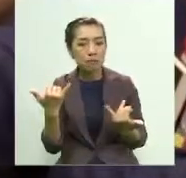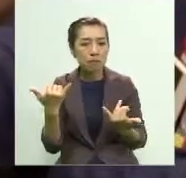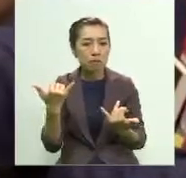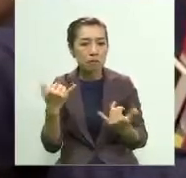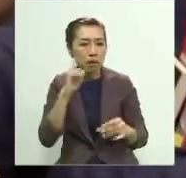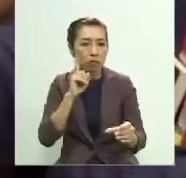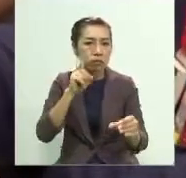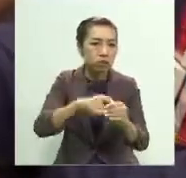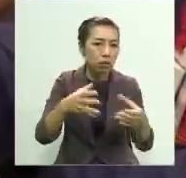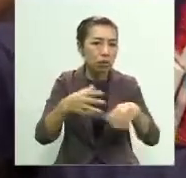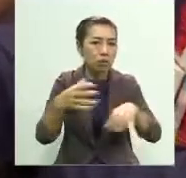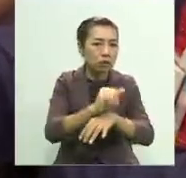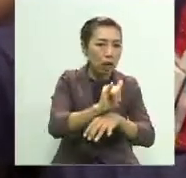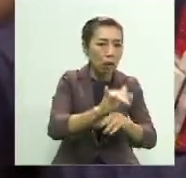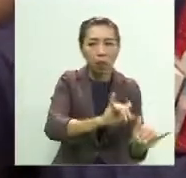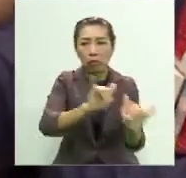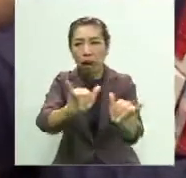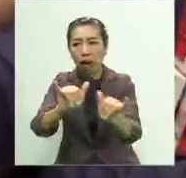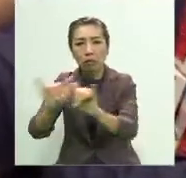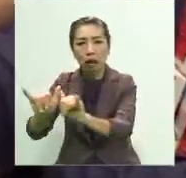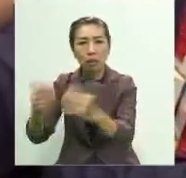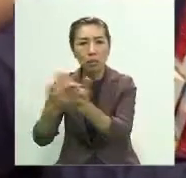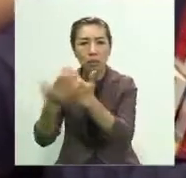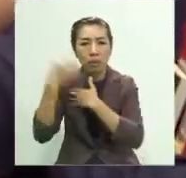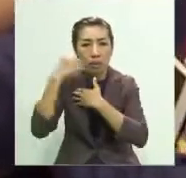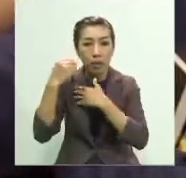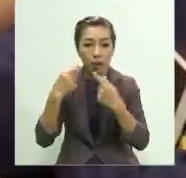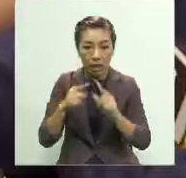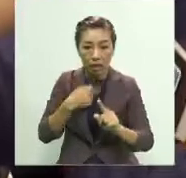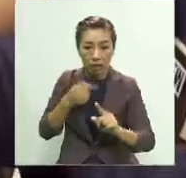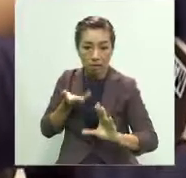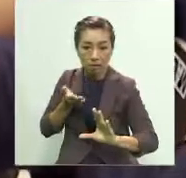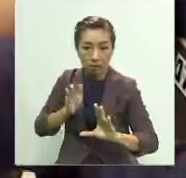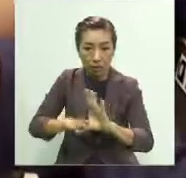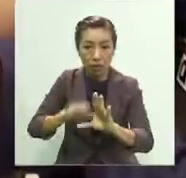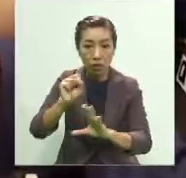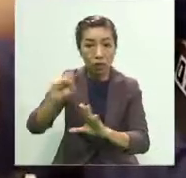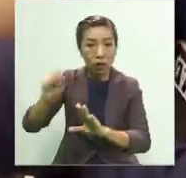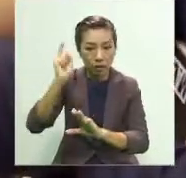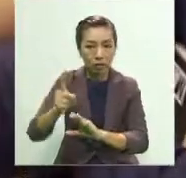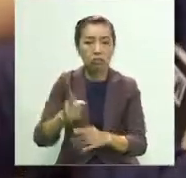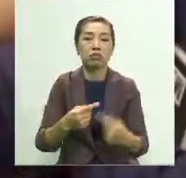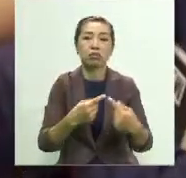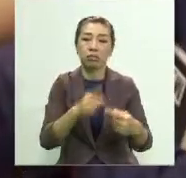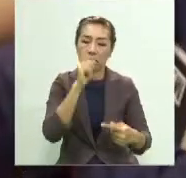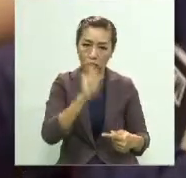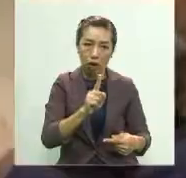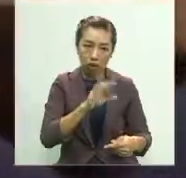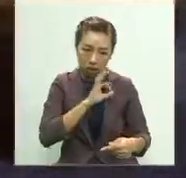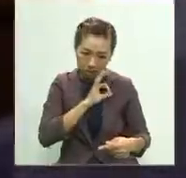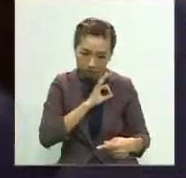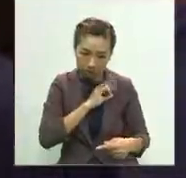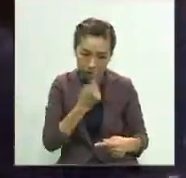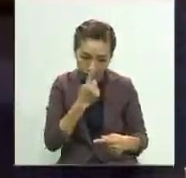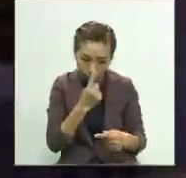คชัดเจนมีกระแสข่าวว่าย้ายไปพรรคนู้นพรรคนี้นะคะแต่ถ้าจะลงสมัครส.ส.เนี่ยนะคะก็ทำ